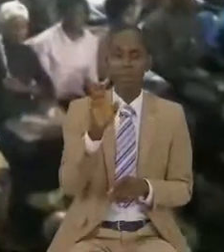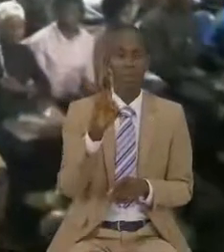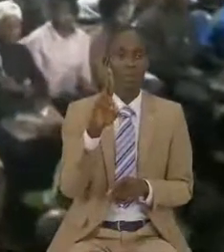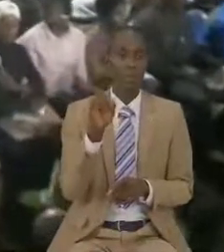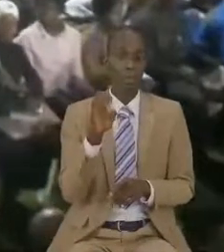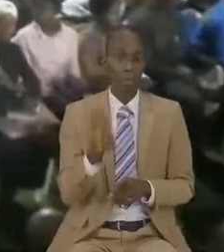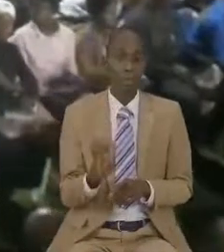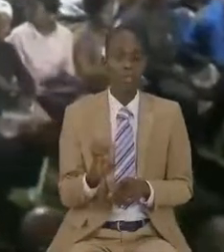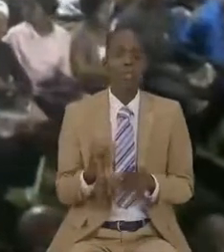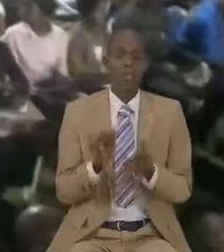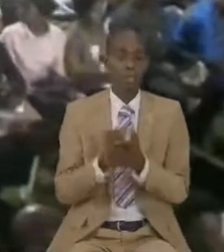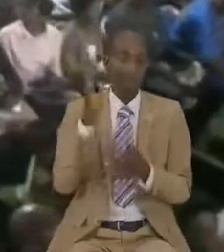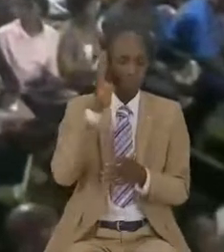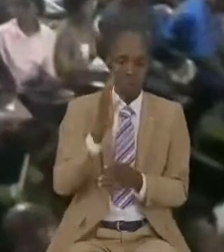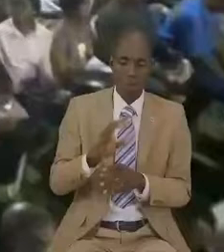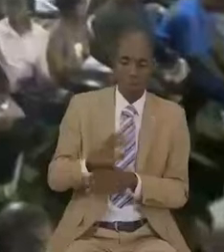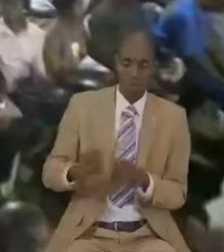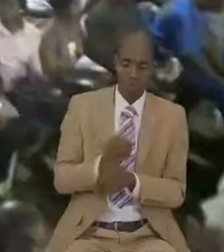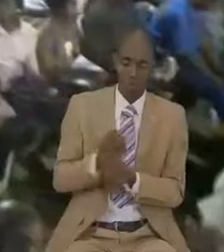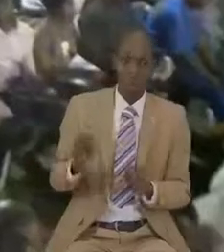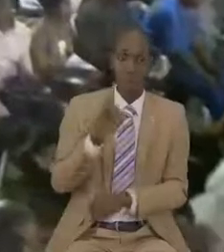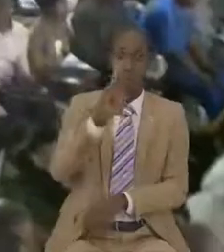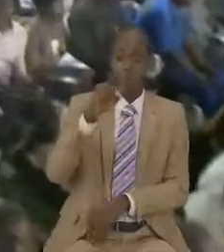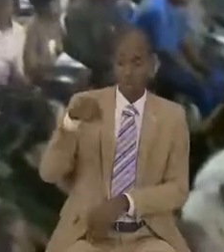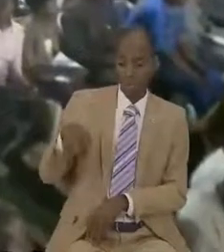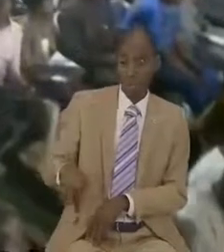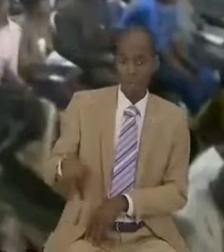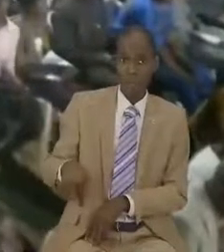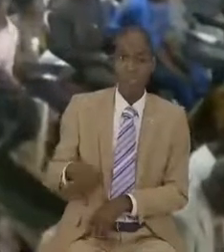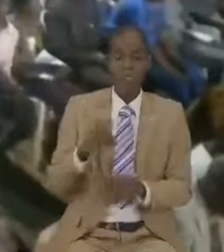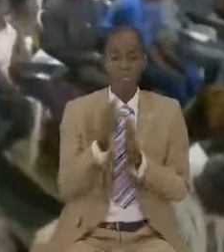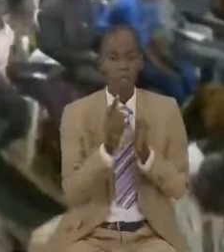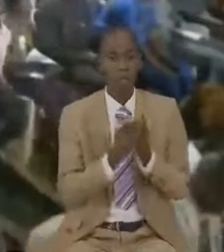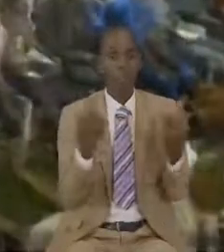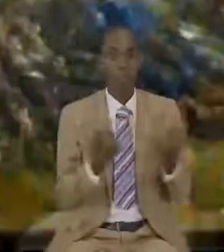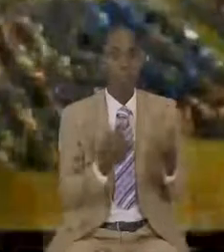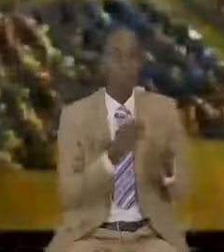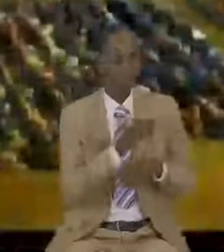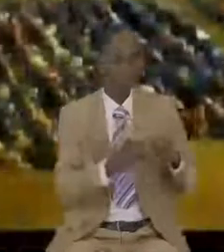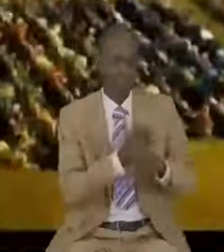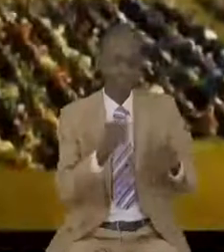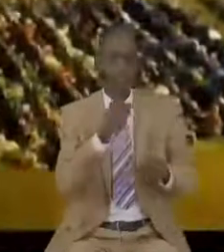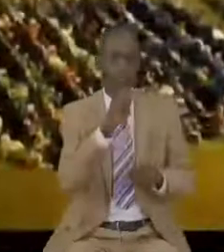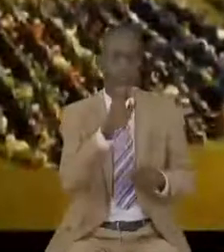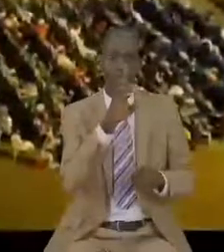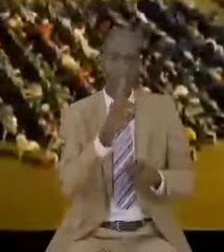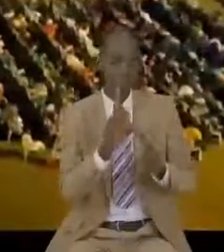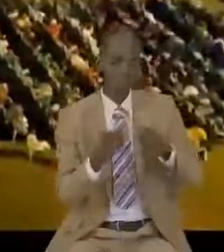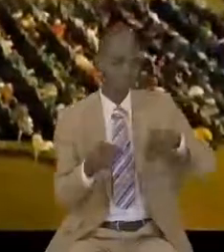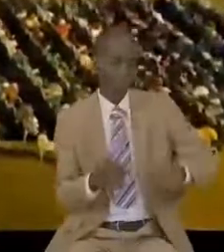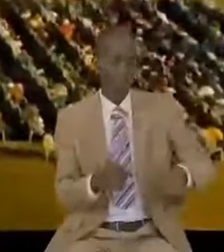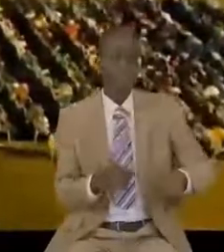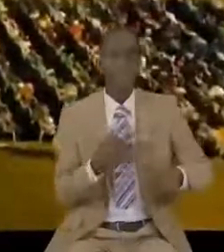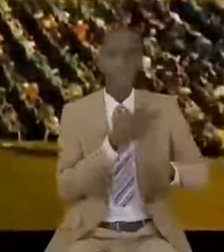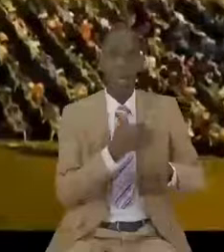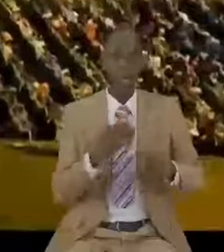a lié, a attaché un pied. La loi du péché a attaché un autre pied. La loi du péché a attaché une main et a attaché l'autre main.